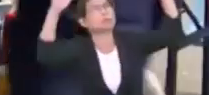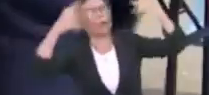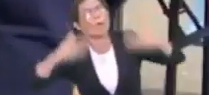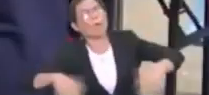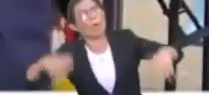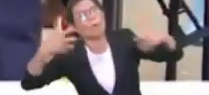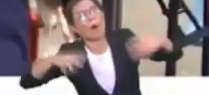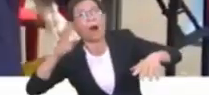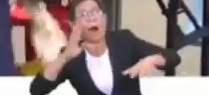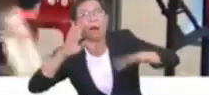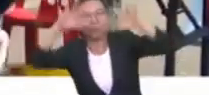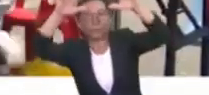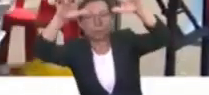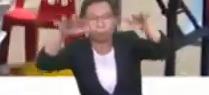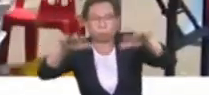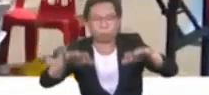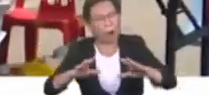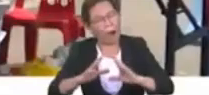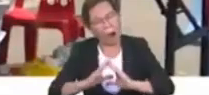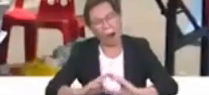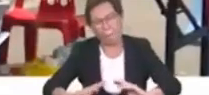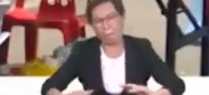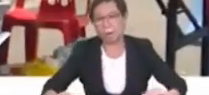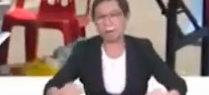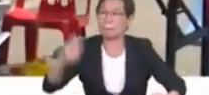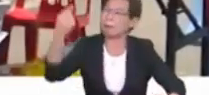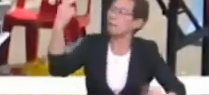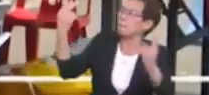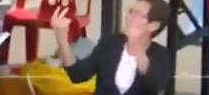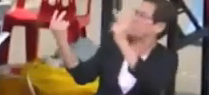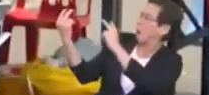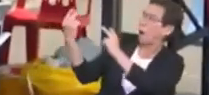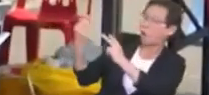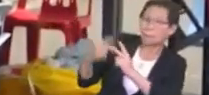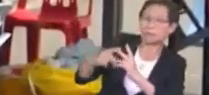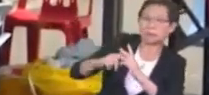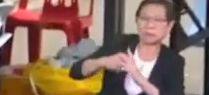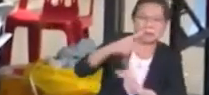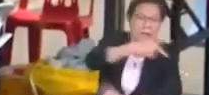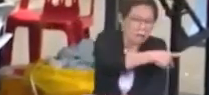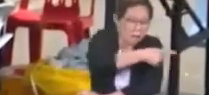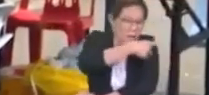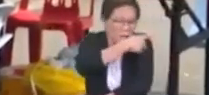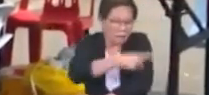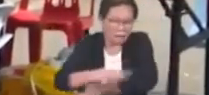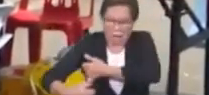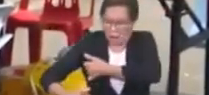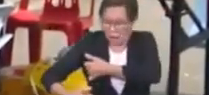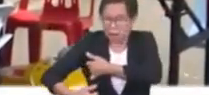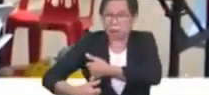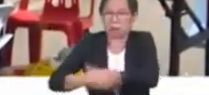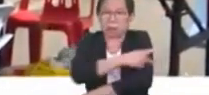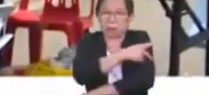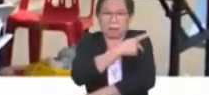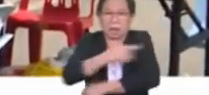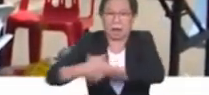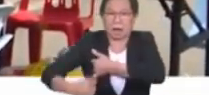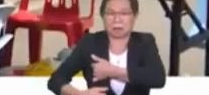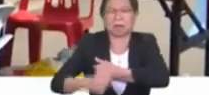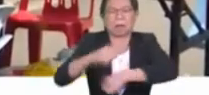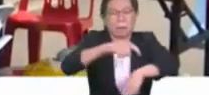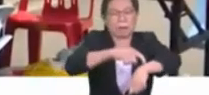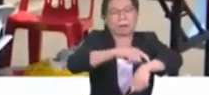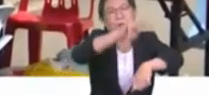panas dan air telah pun surut sepenuhnya. Bagaimanapun di belakang saya masih lagi beroperasi Klinik Medan yang beroperasi selama